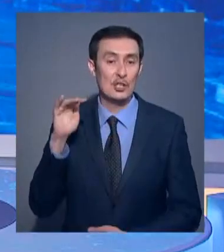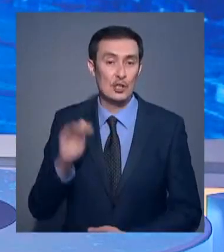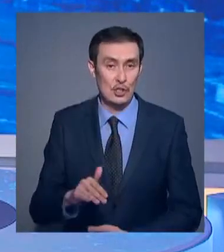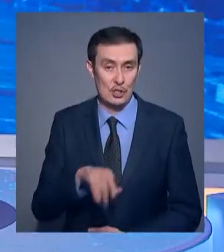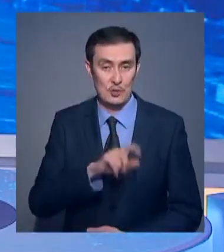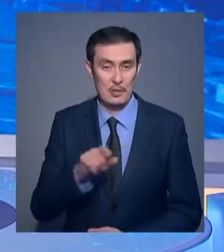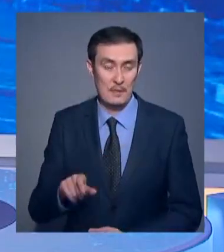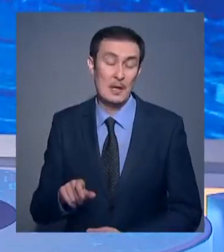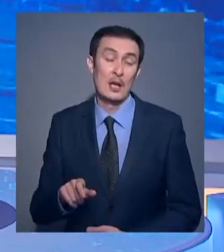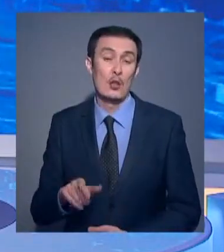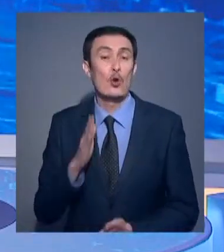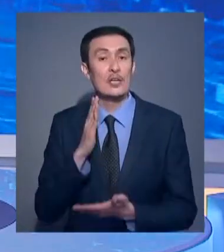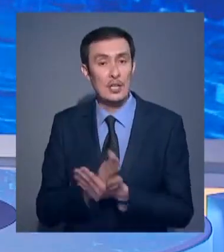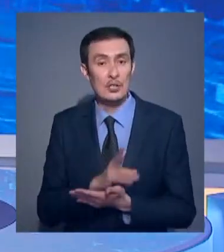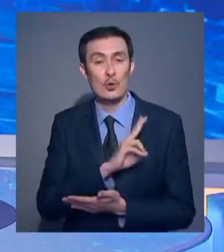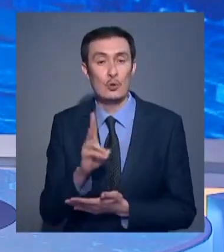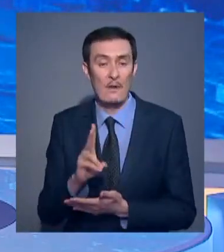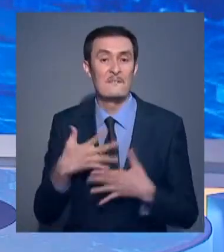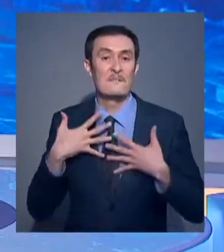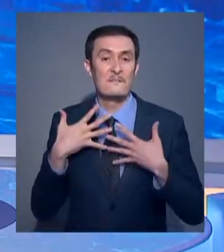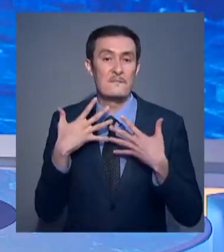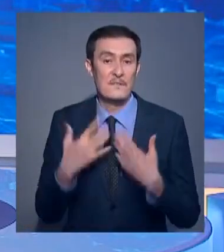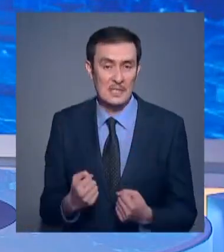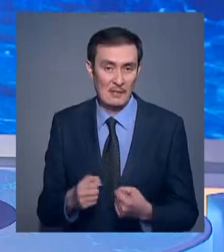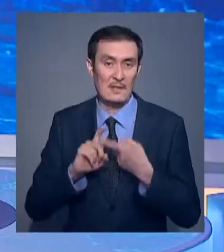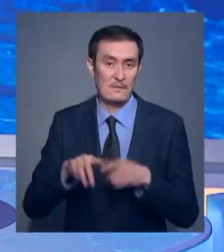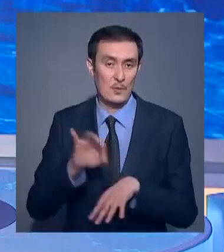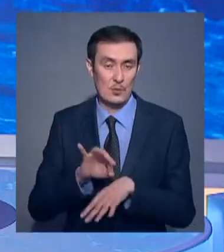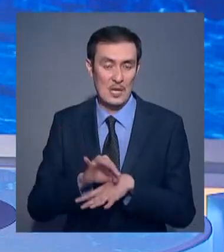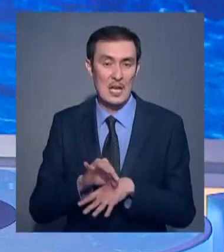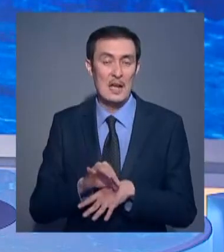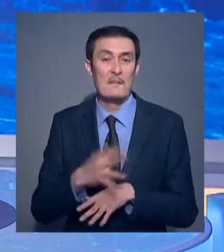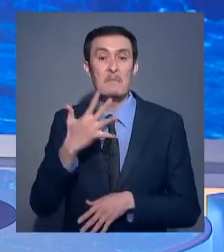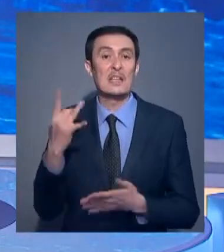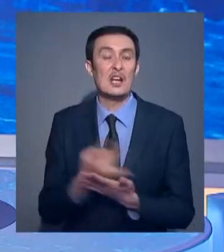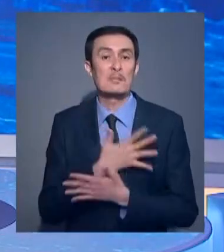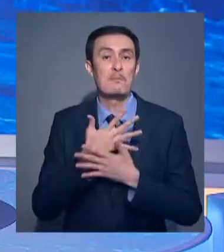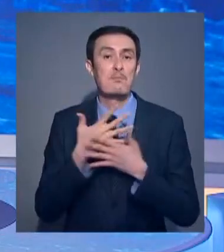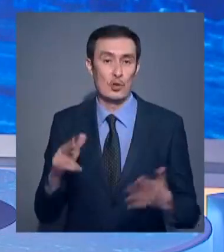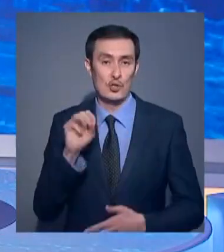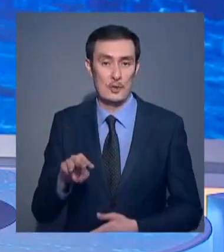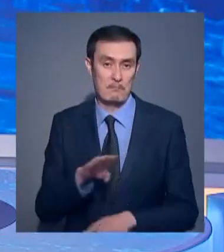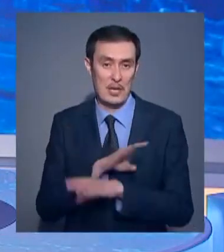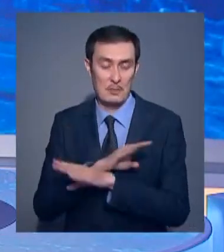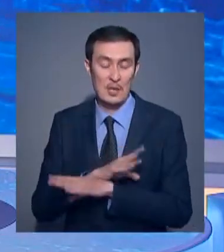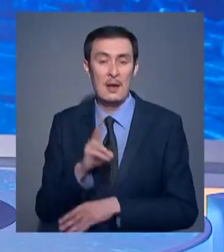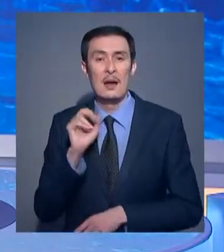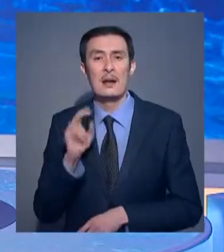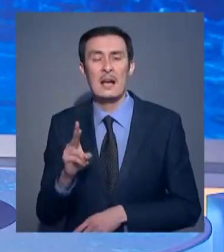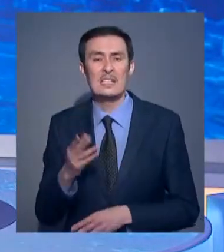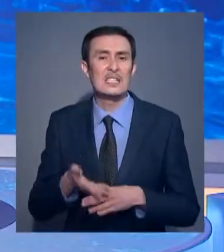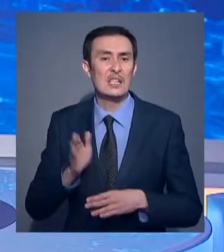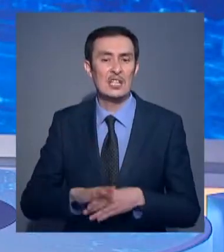35 тысячам. Но есть и те, кто одержал победу над коронавирусом. Их в 5 раз больше, чем погибших. Как со